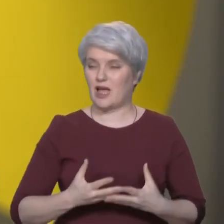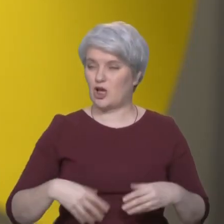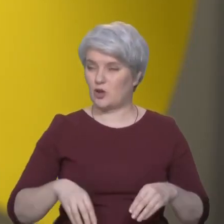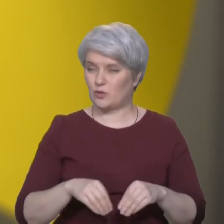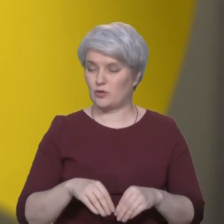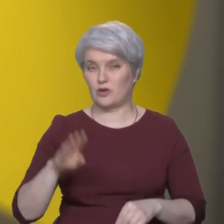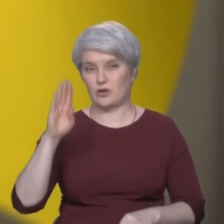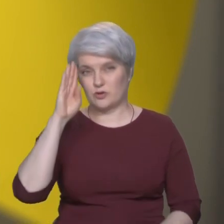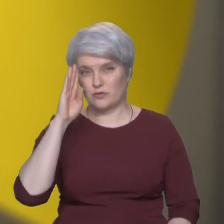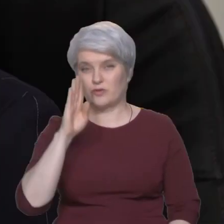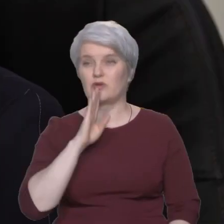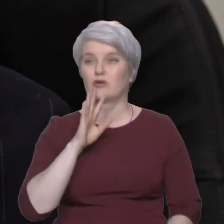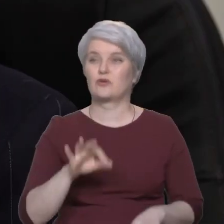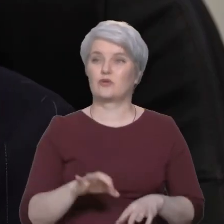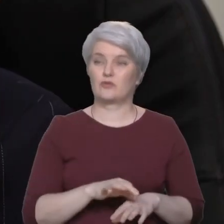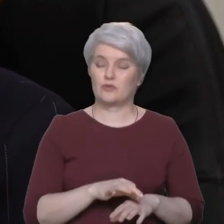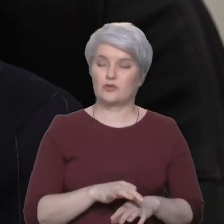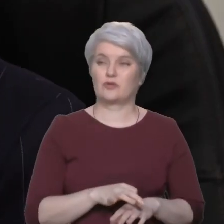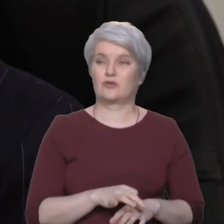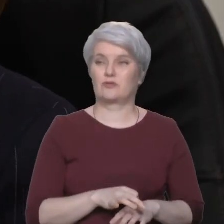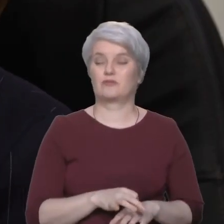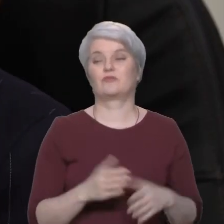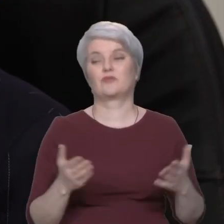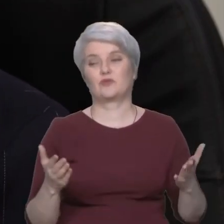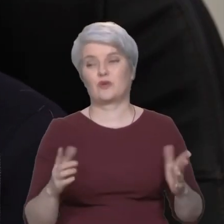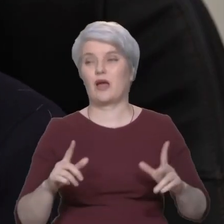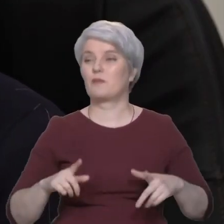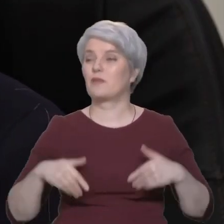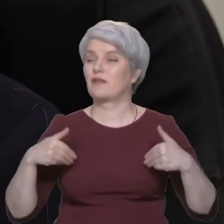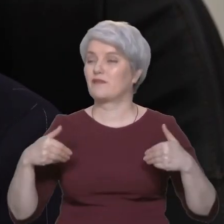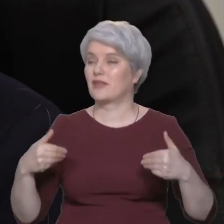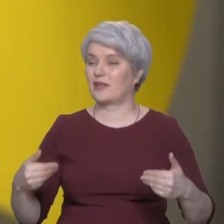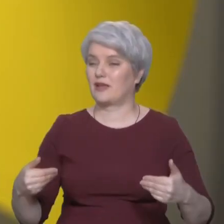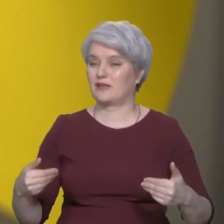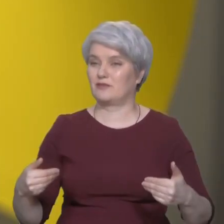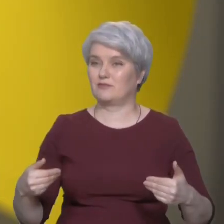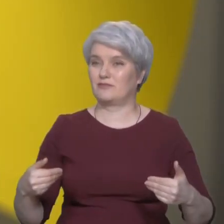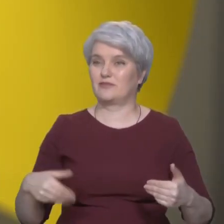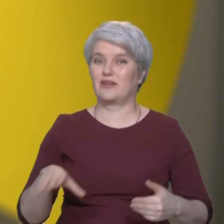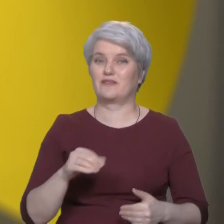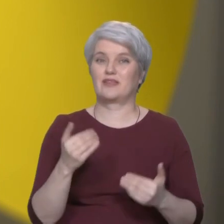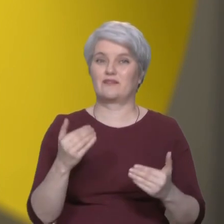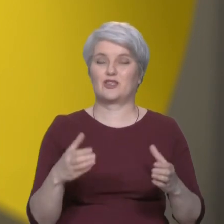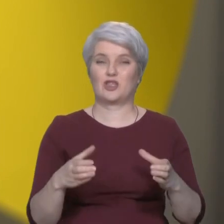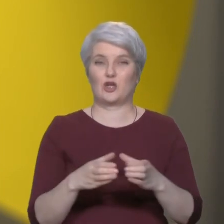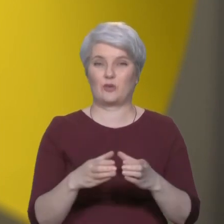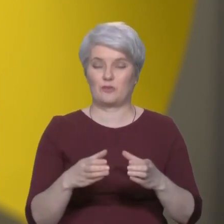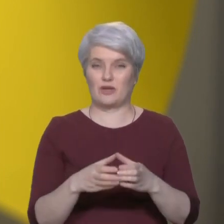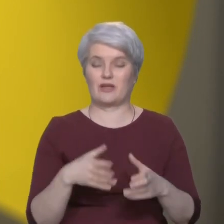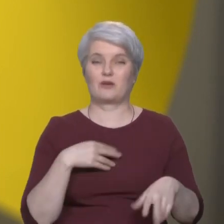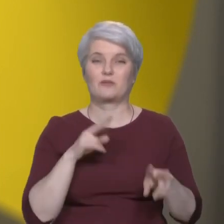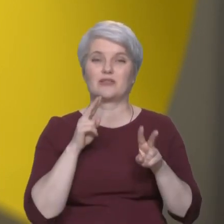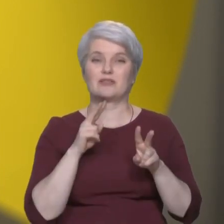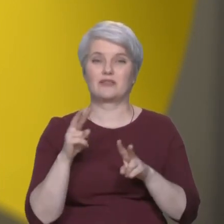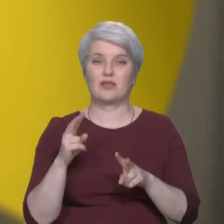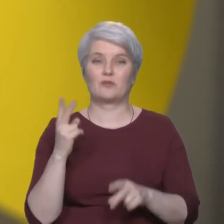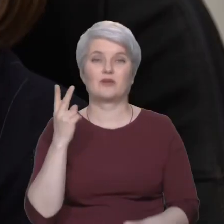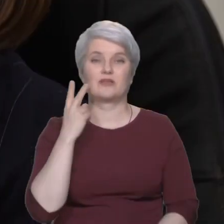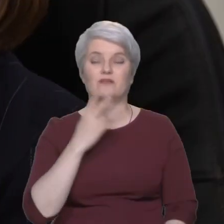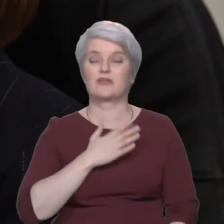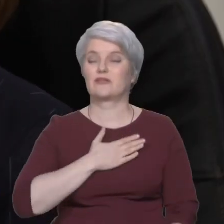да, чоловік, дружина. Ну, що ж, передавайте наші вітання всій вашій команді. Ми стежимо, звичайно, завжди